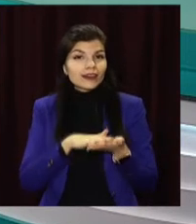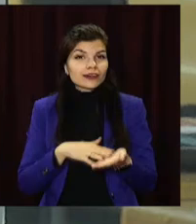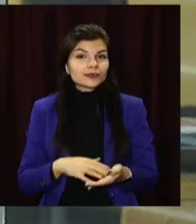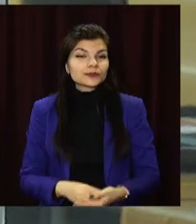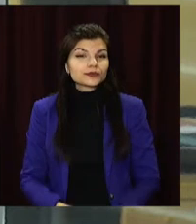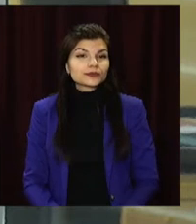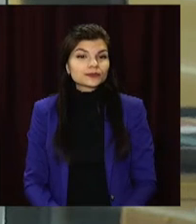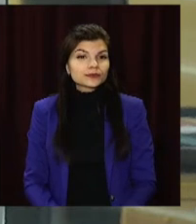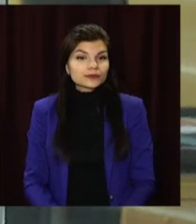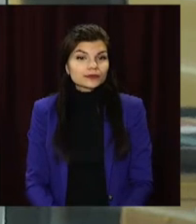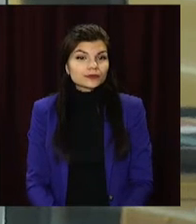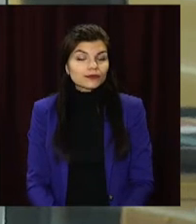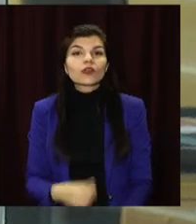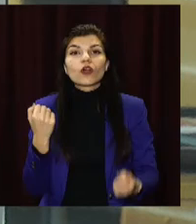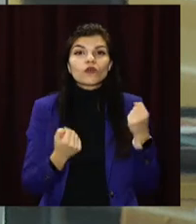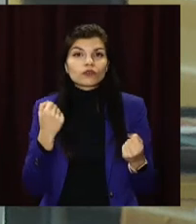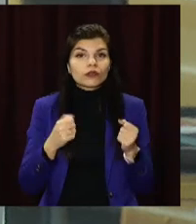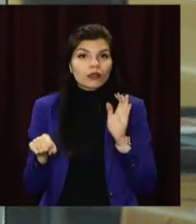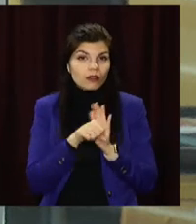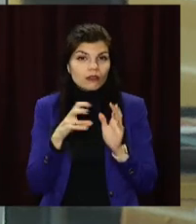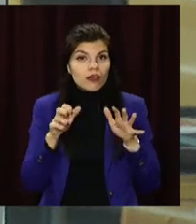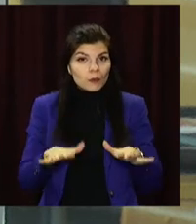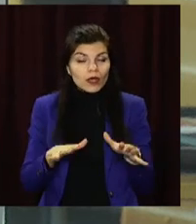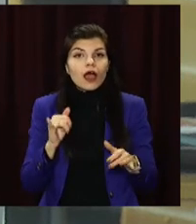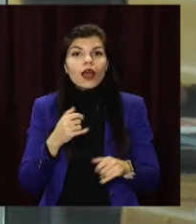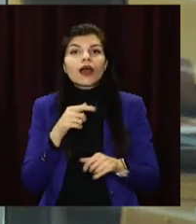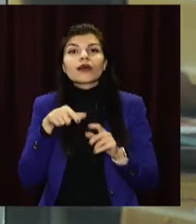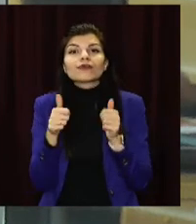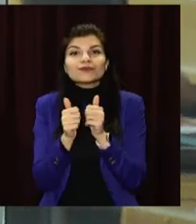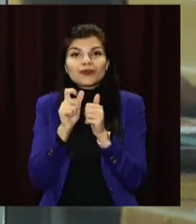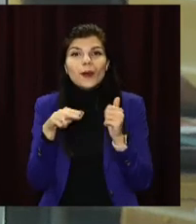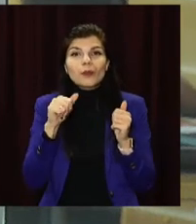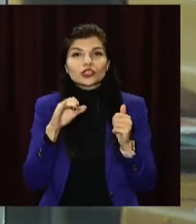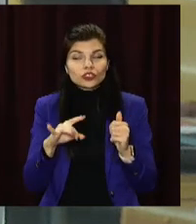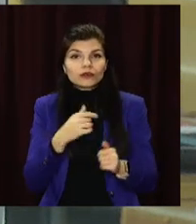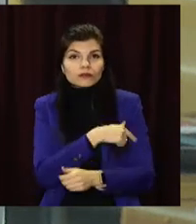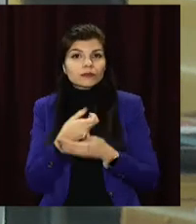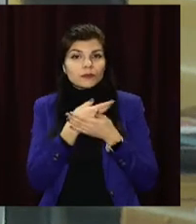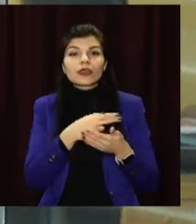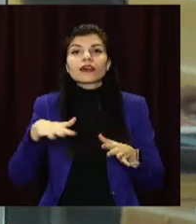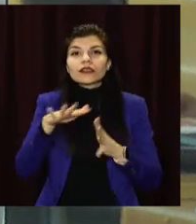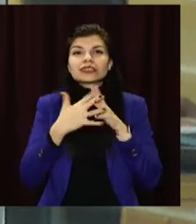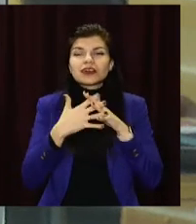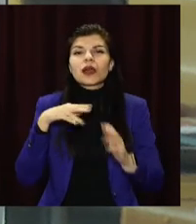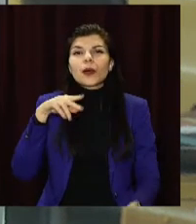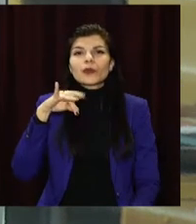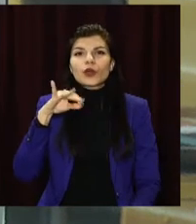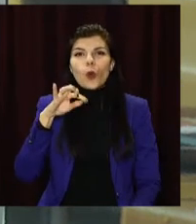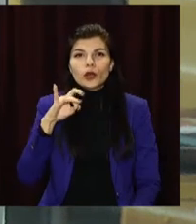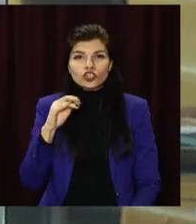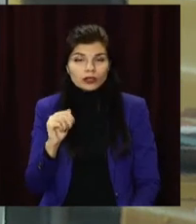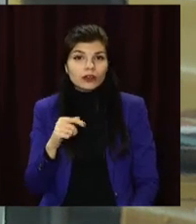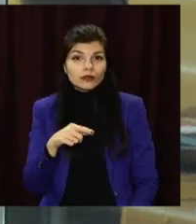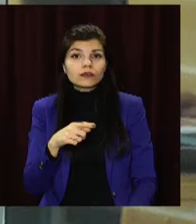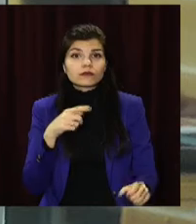далі. Водій загинув на місці, а пасажир – в лікарні. Під Дніпром, поблизу селища Преображенка, сталася аварія. Водій